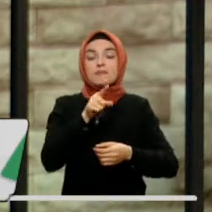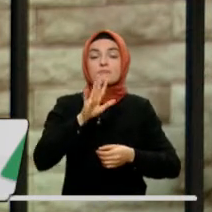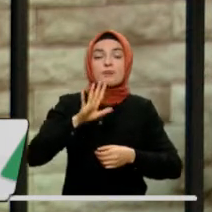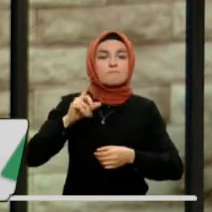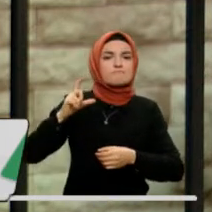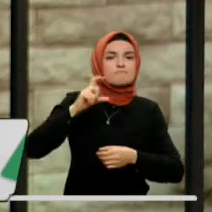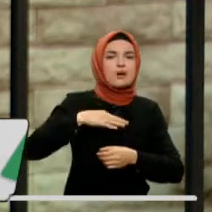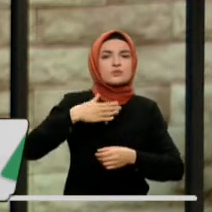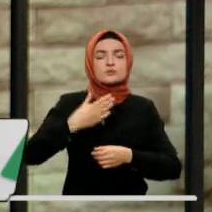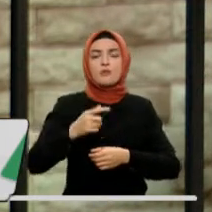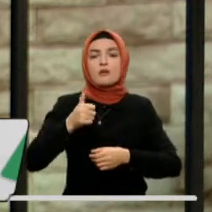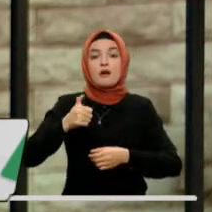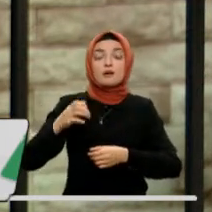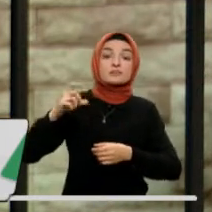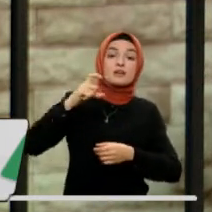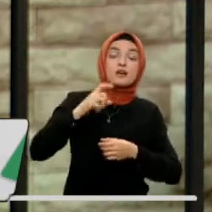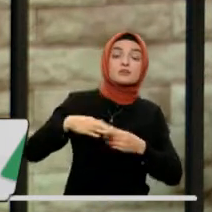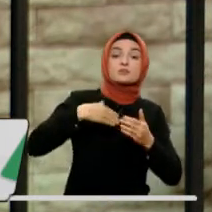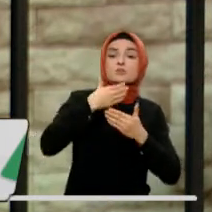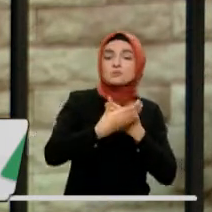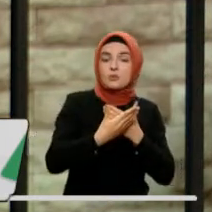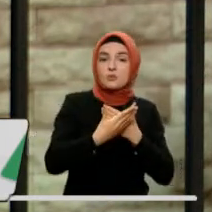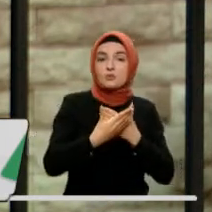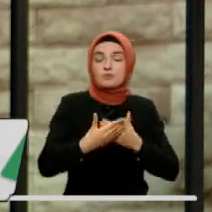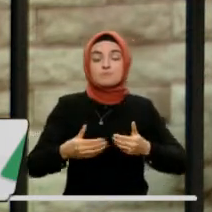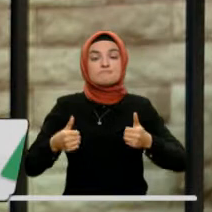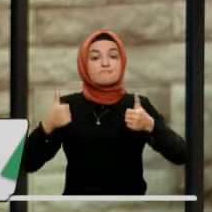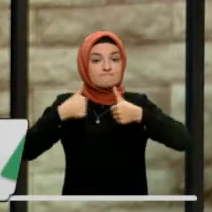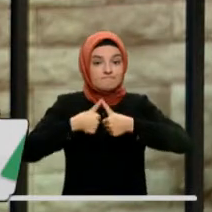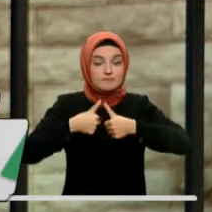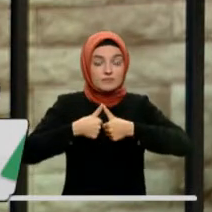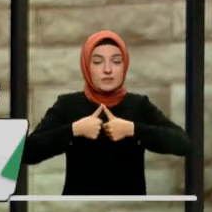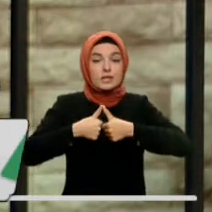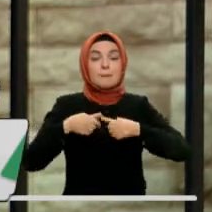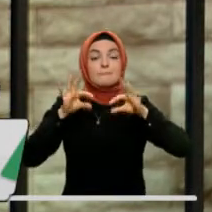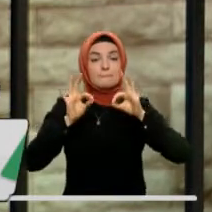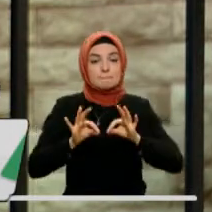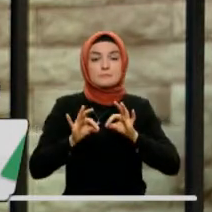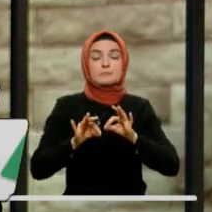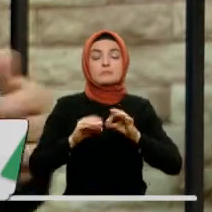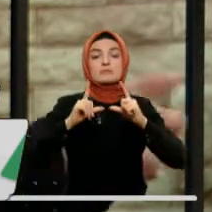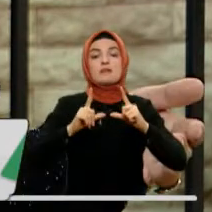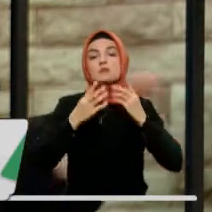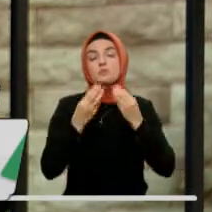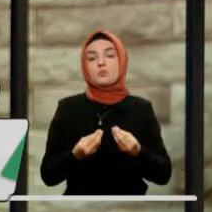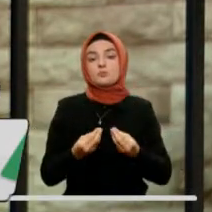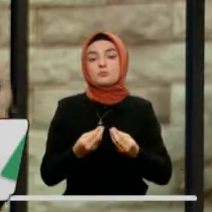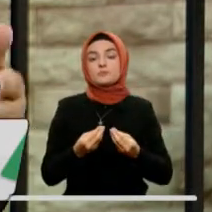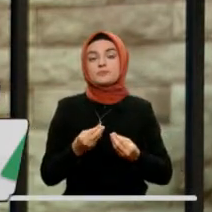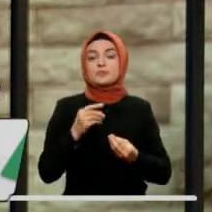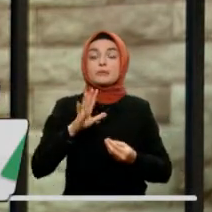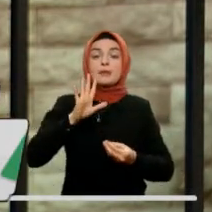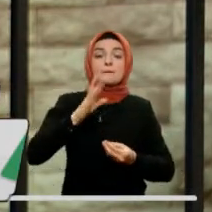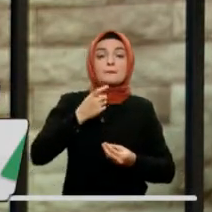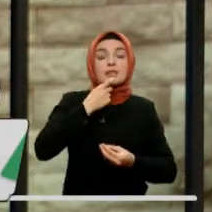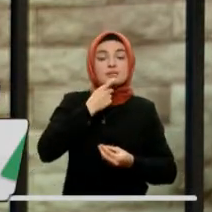sonra ailelerin dahil olduğu bir ortamda evlilik törenlerine başlamanız gereken bir süreç olması lazım. Ama siz 5 yıl önce,